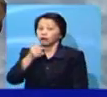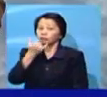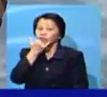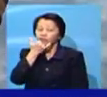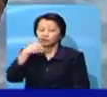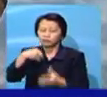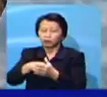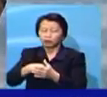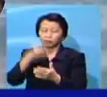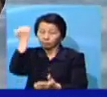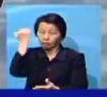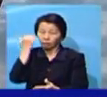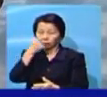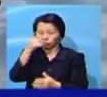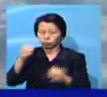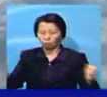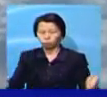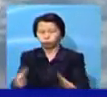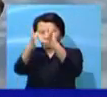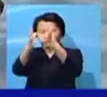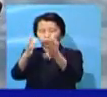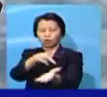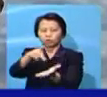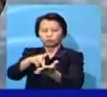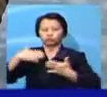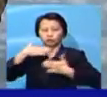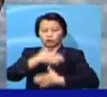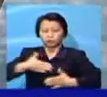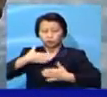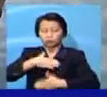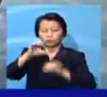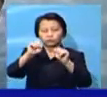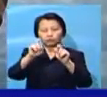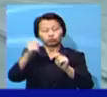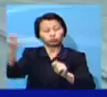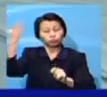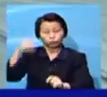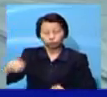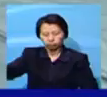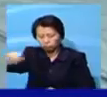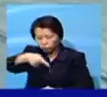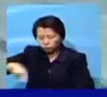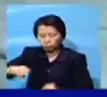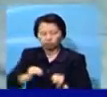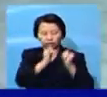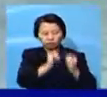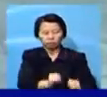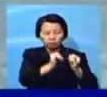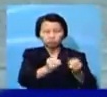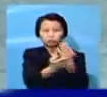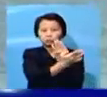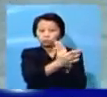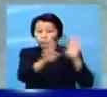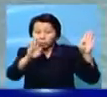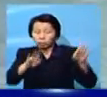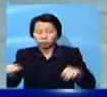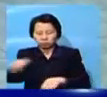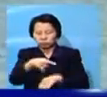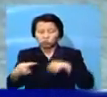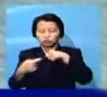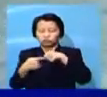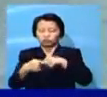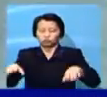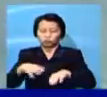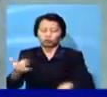Georgetown atas tuduhan merusuh di sebuah pusat hiburan Sabtu lalu kesemua tertuduh dan beberapa individu yang masih bebas dituduh